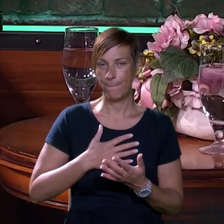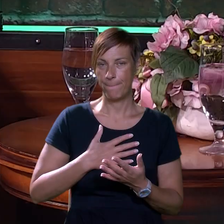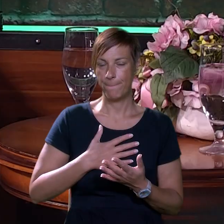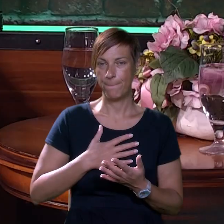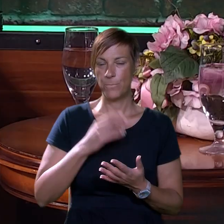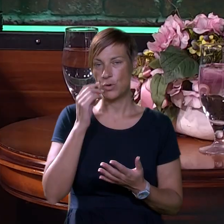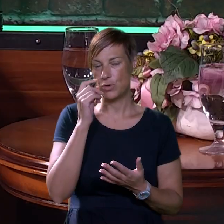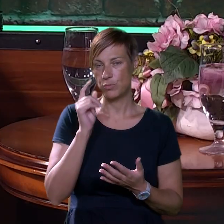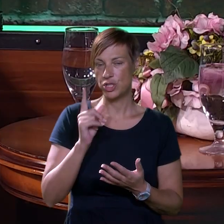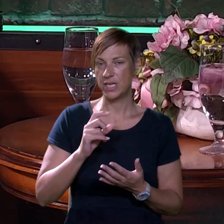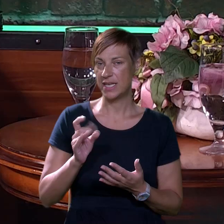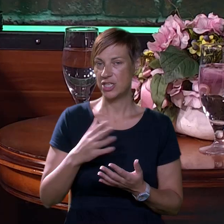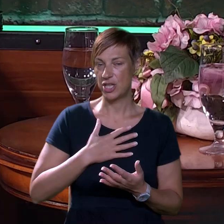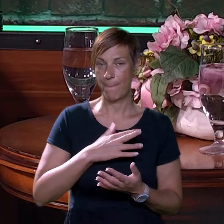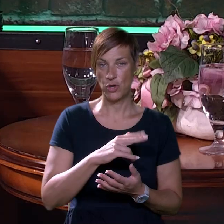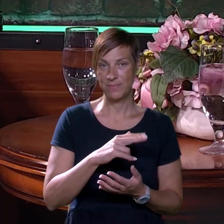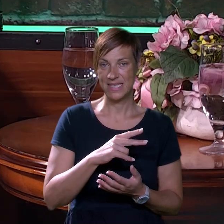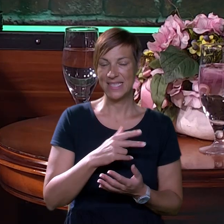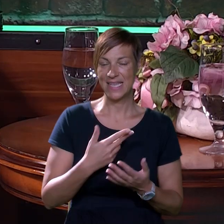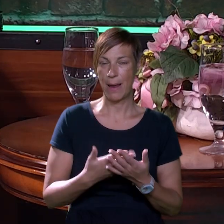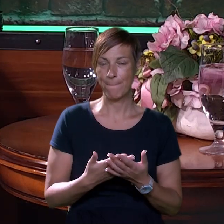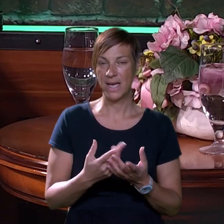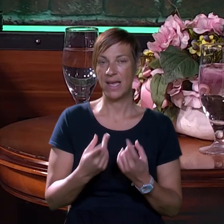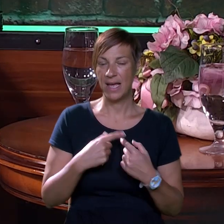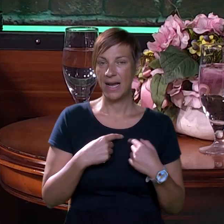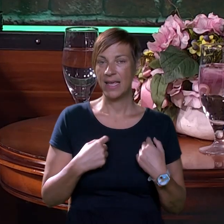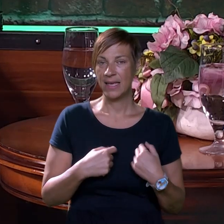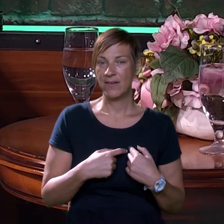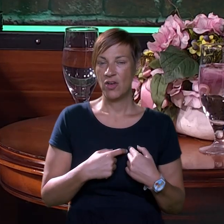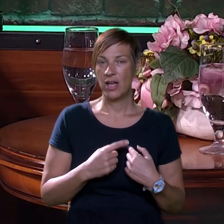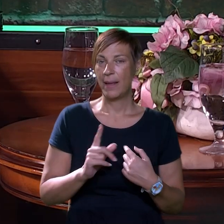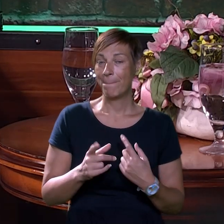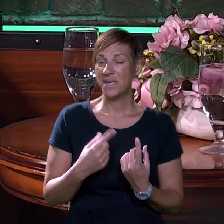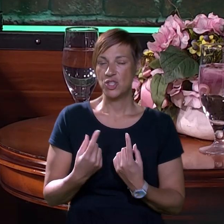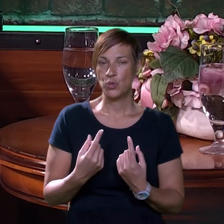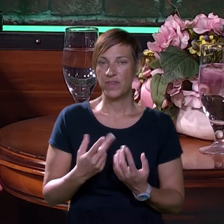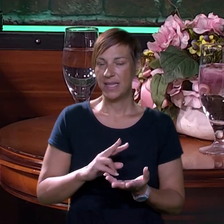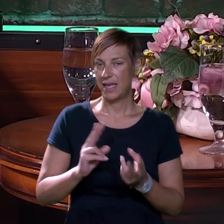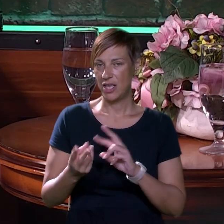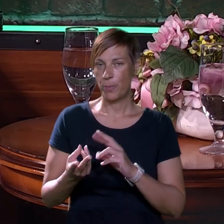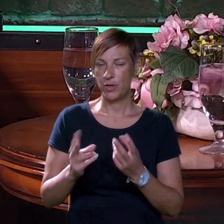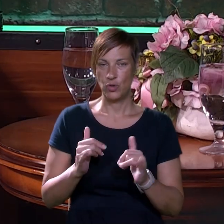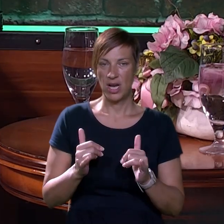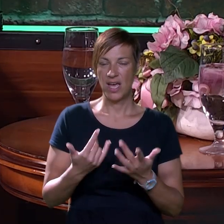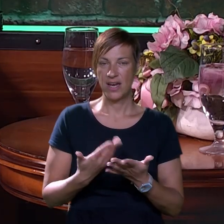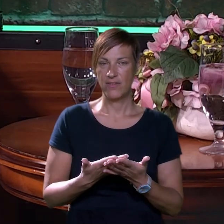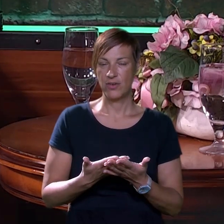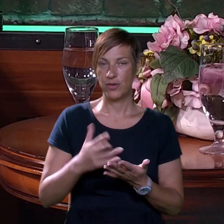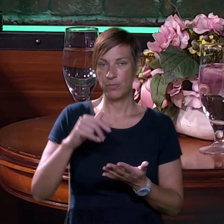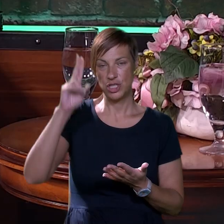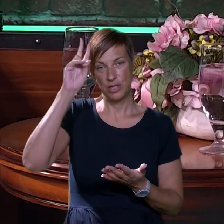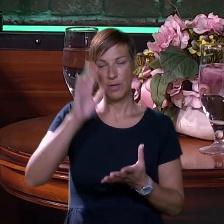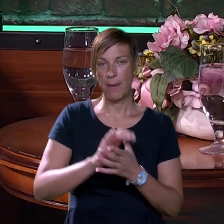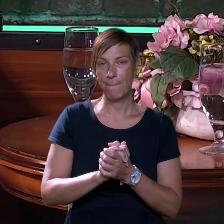Moj muž nije ništa mojim sestrama, ali ih voli bezuvjetno. I obrnuto, naravno.